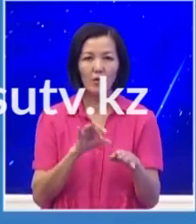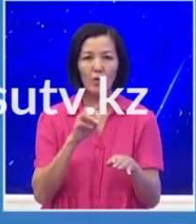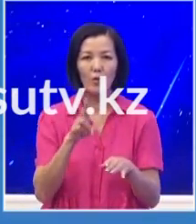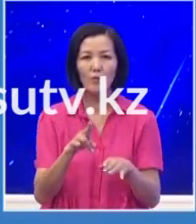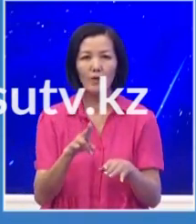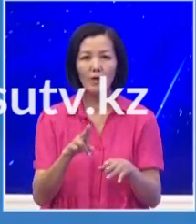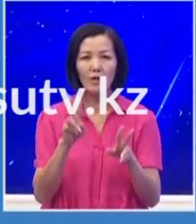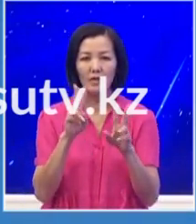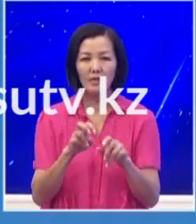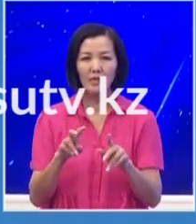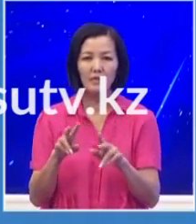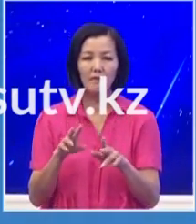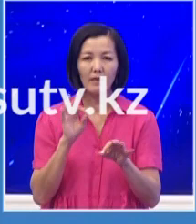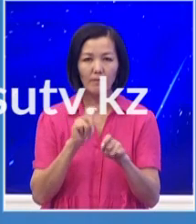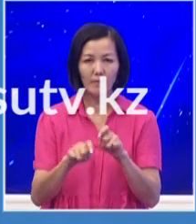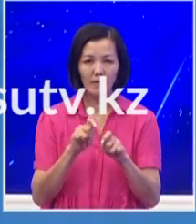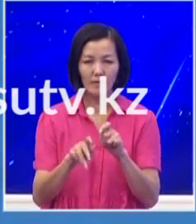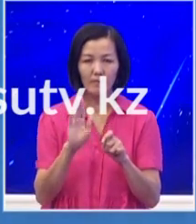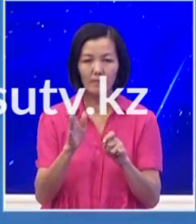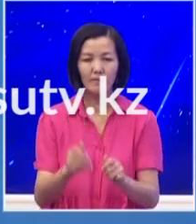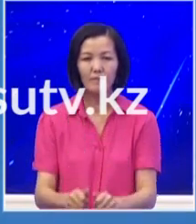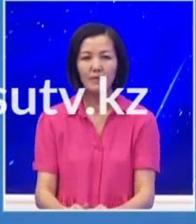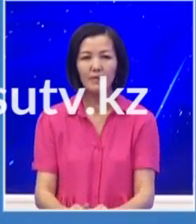РОП изучают действия владельца обезьяны.